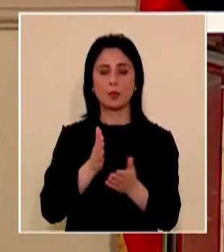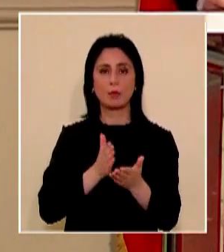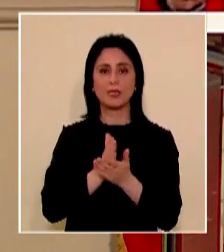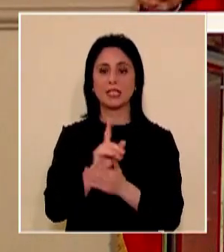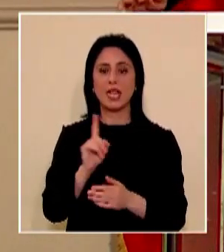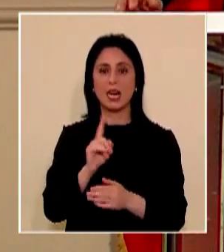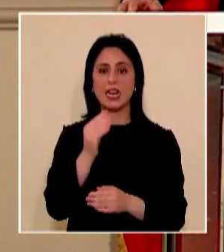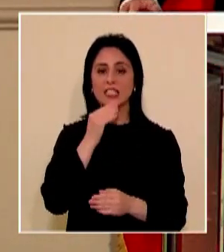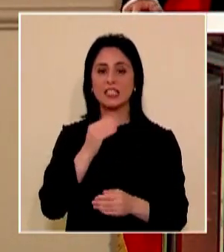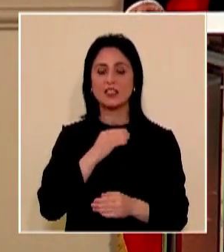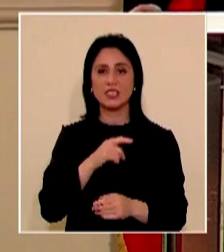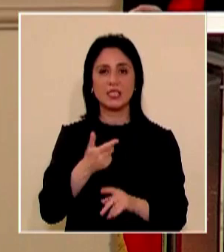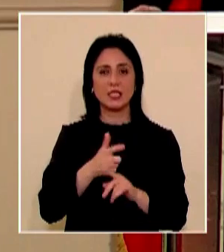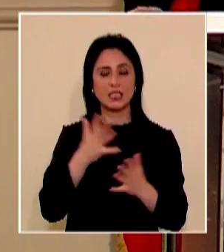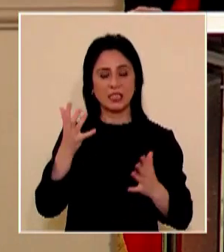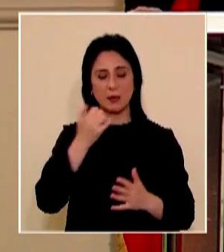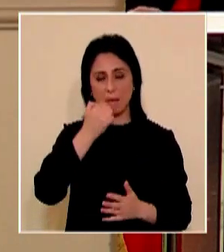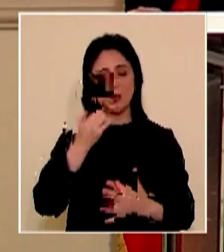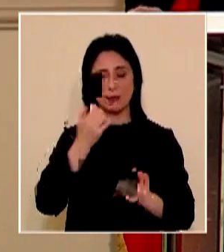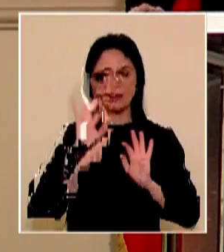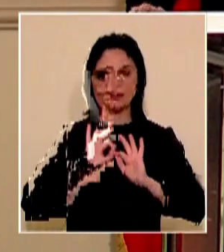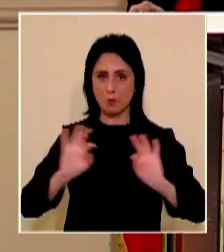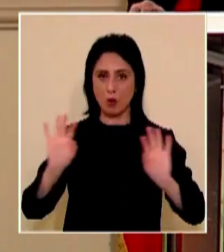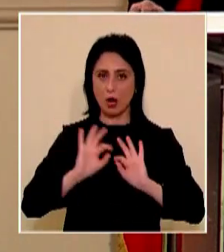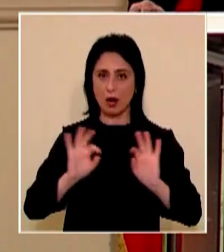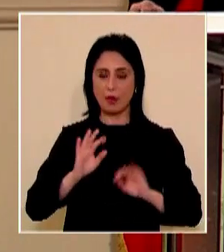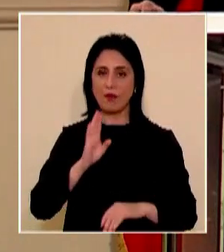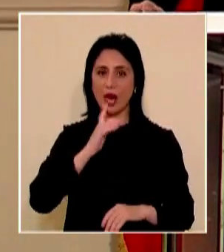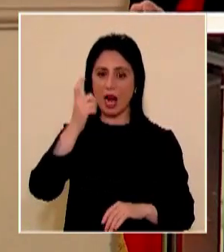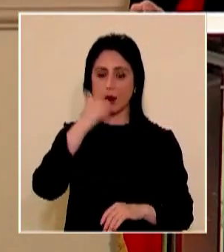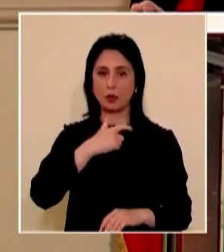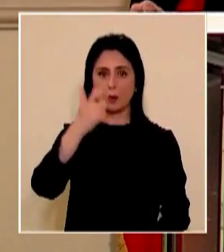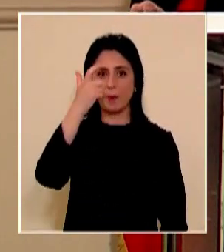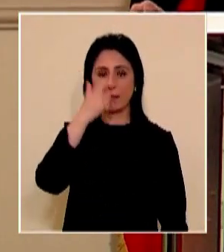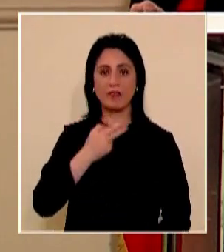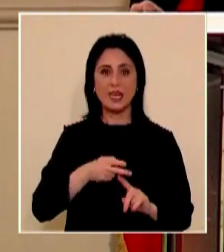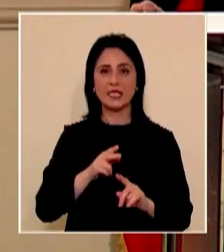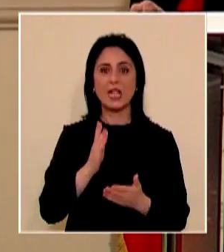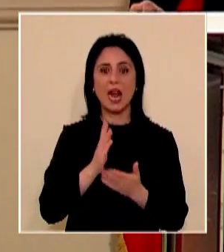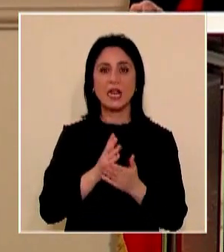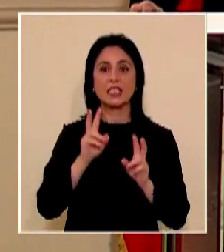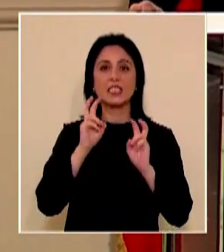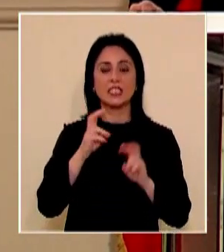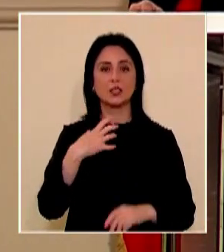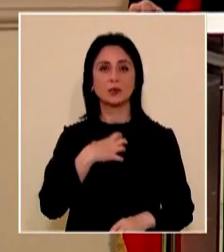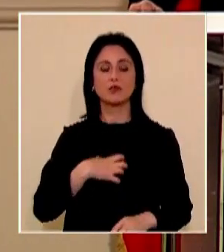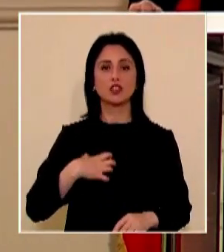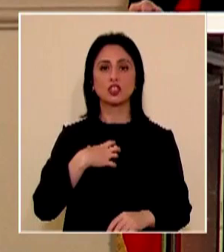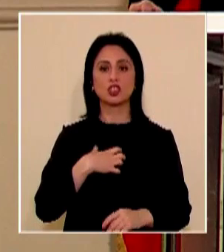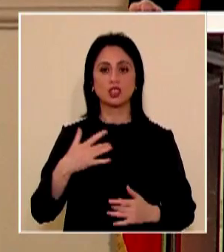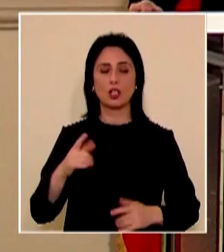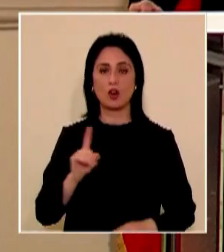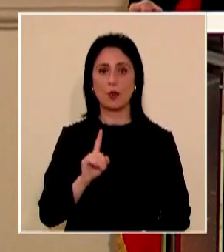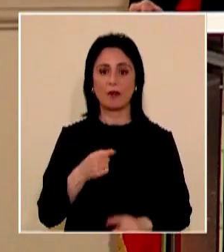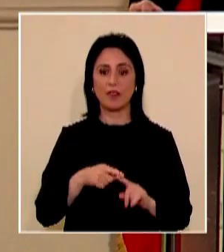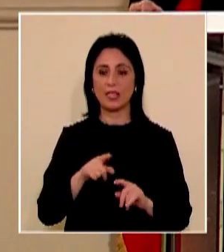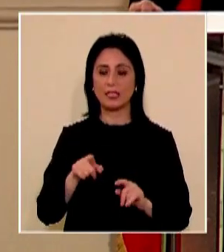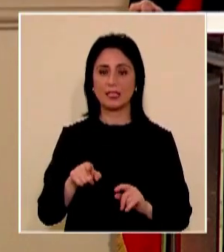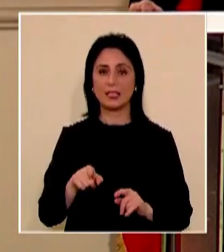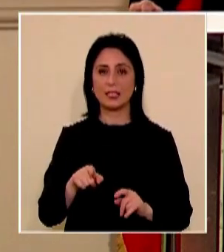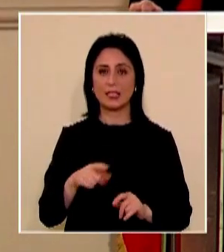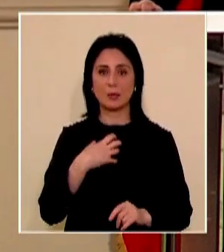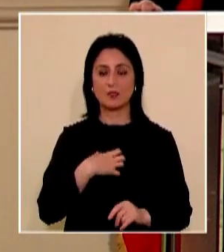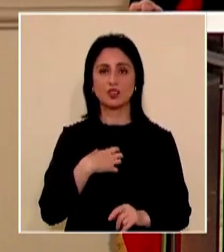dziękuję. No ale proszę Państwa, jest to istotne i to był także mój apel do